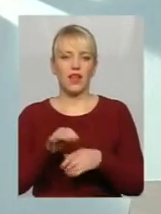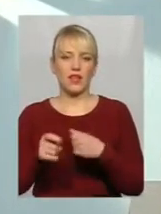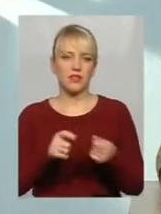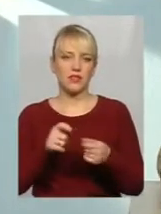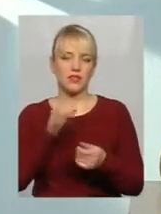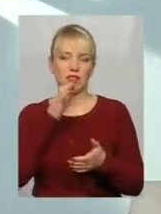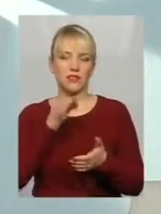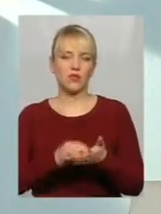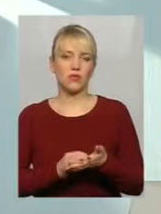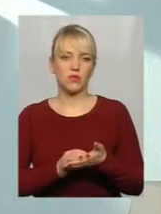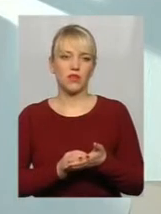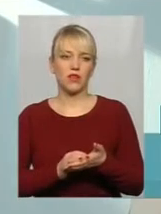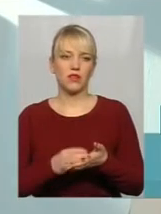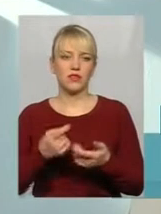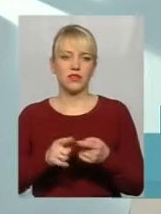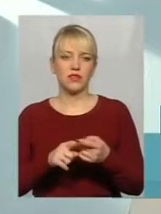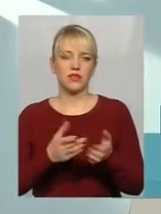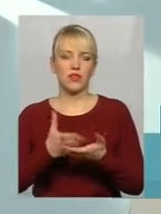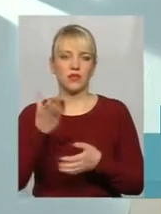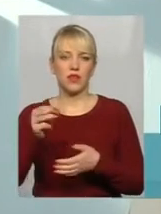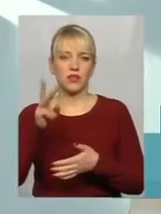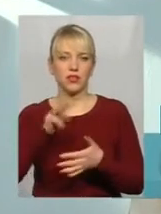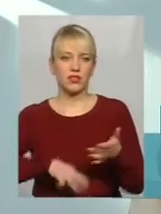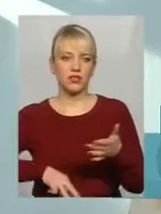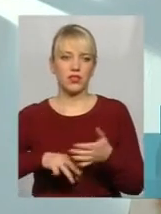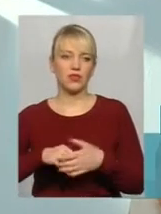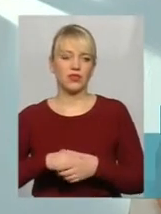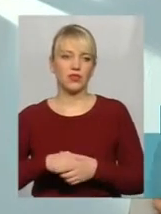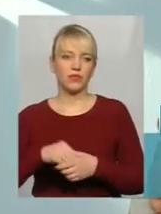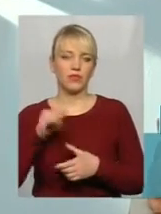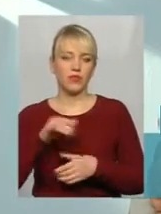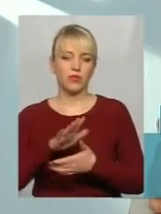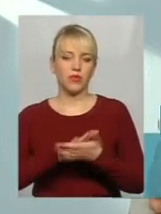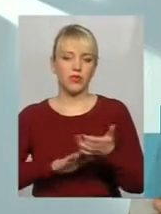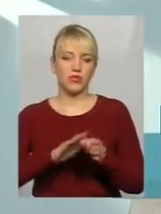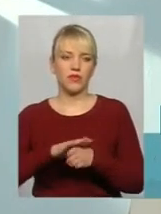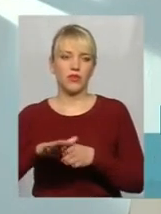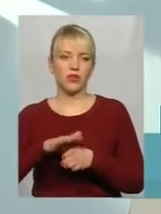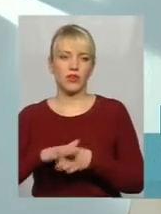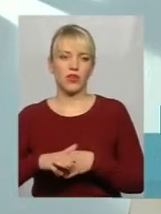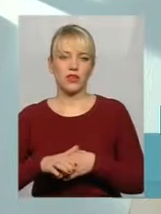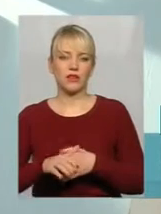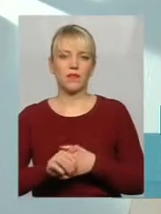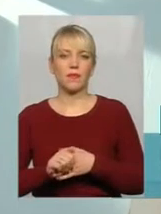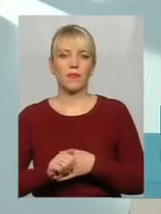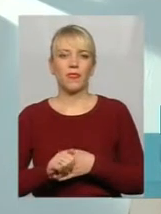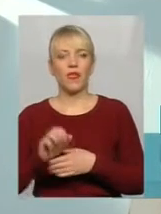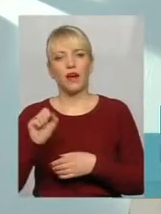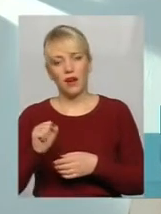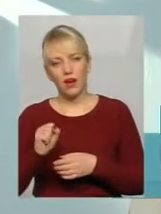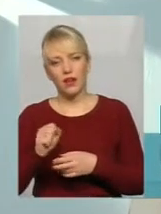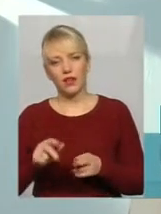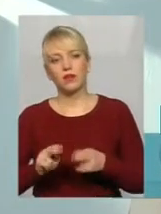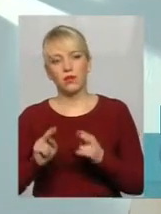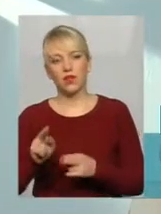відповідальність, це є оплата штрафу і далі виконання тих зобов'язань, які немає. А